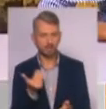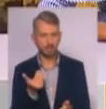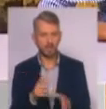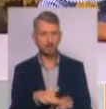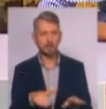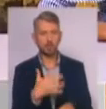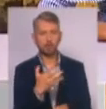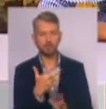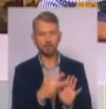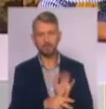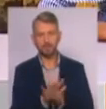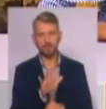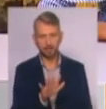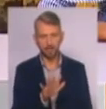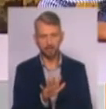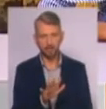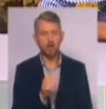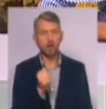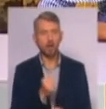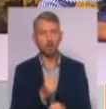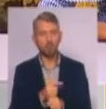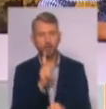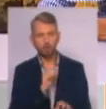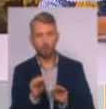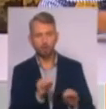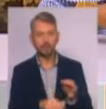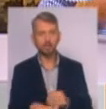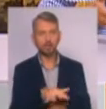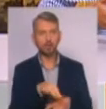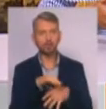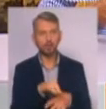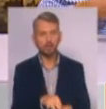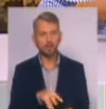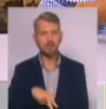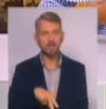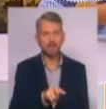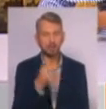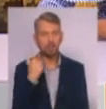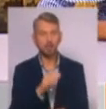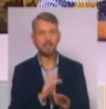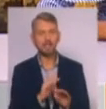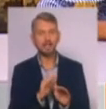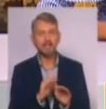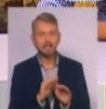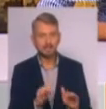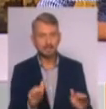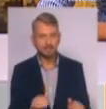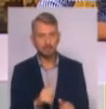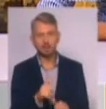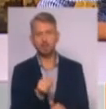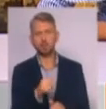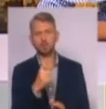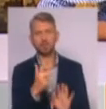садочок 585, а роботи з благоустрою території провести вже паралельно, коли вже діти, там